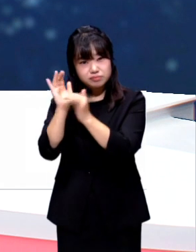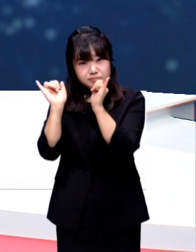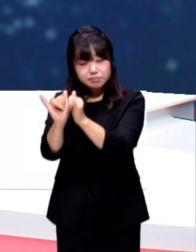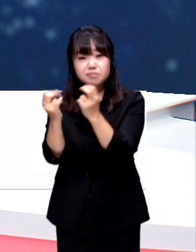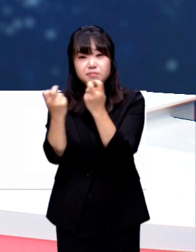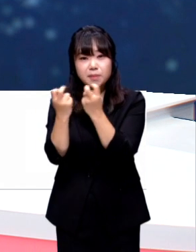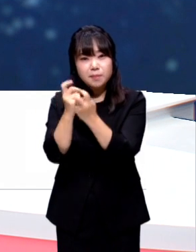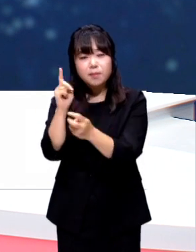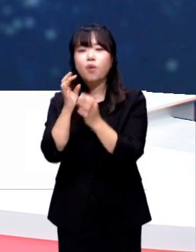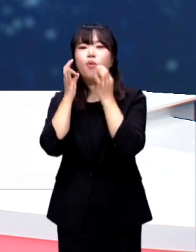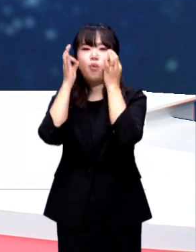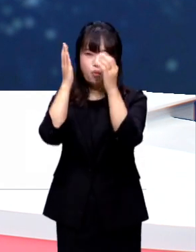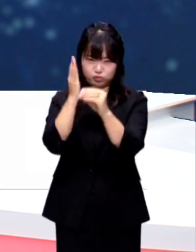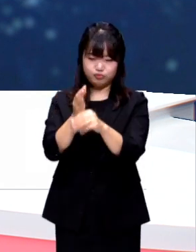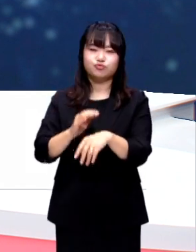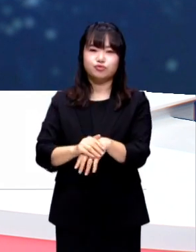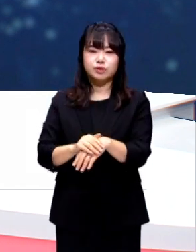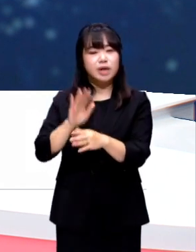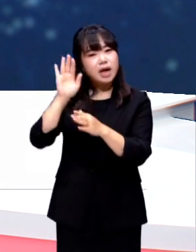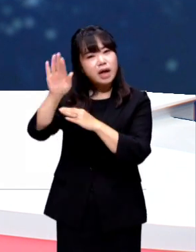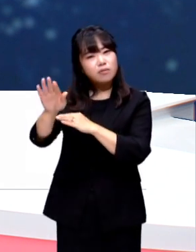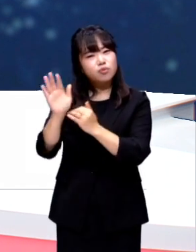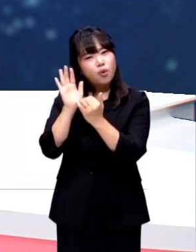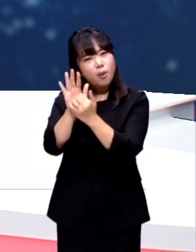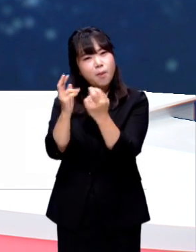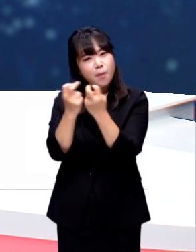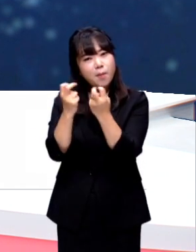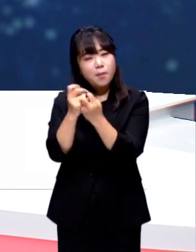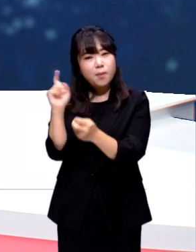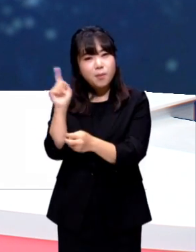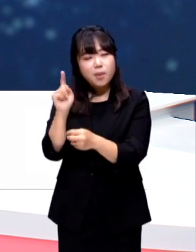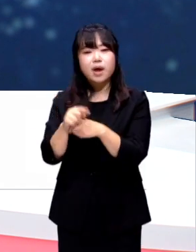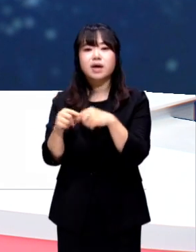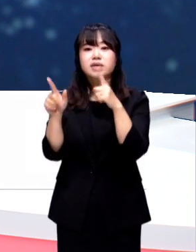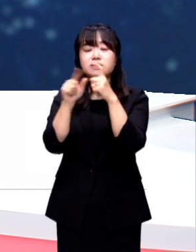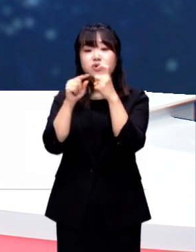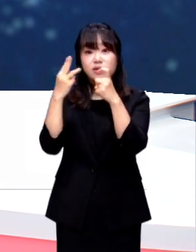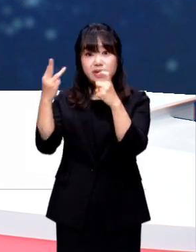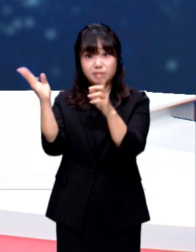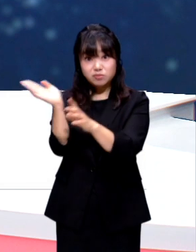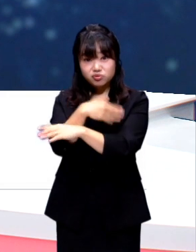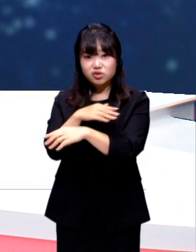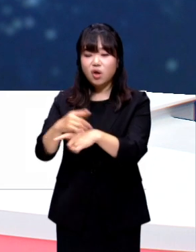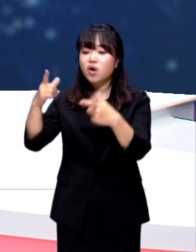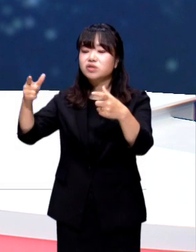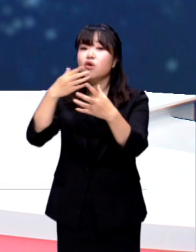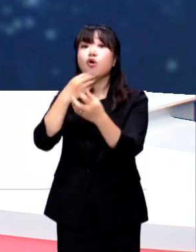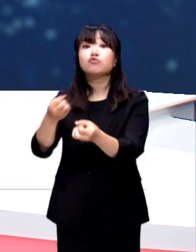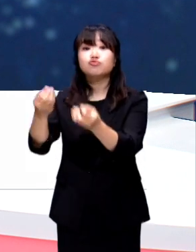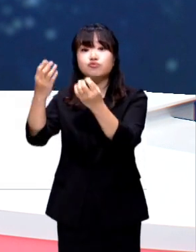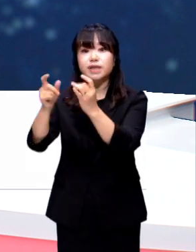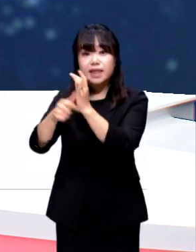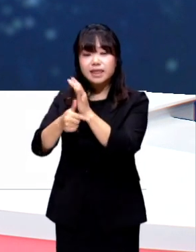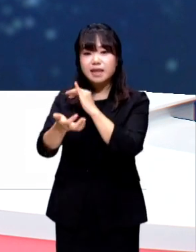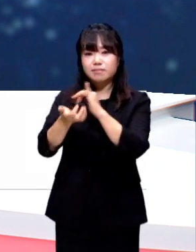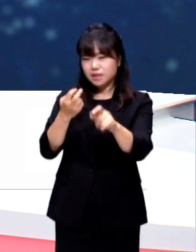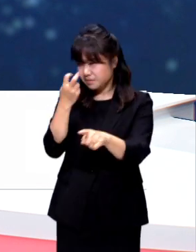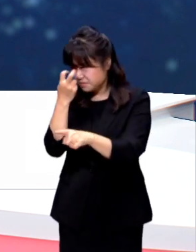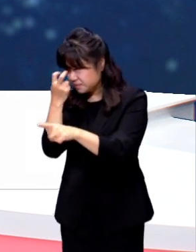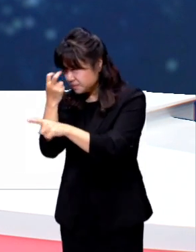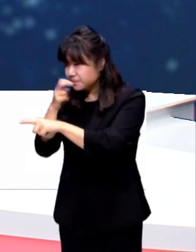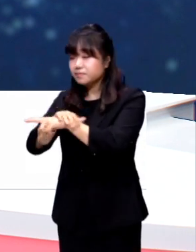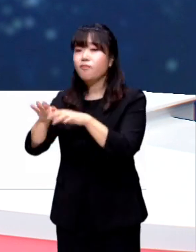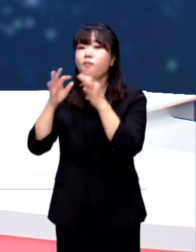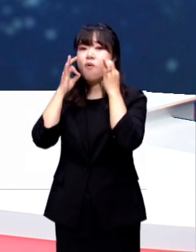있습니다. 유사한 사고를 방지하기 위해 지난 3일부터 지역 축제에 대한 정부 합동 점검을 시행한다는